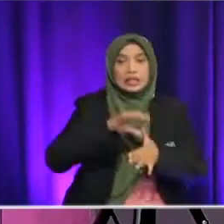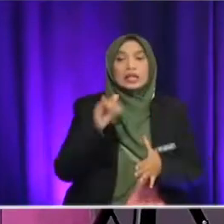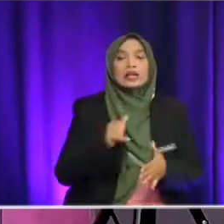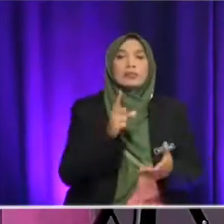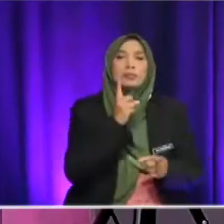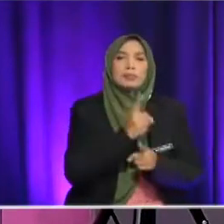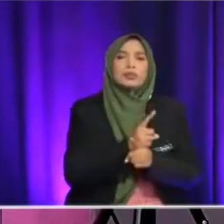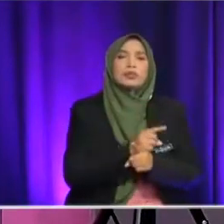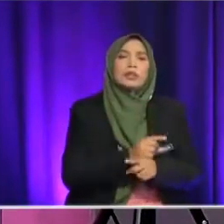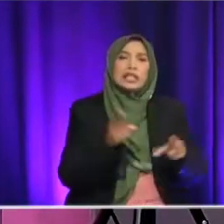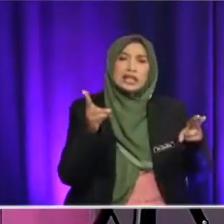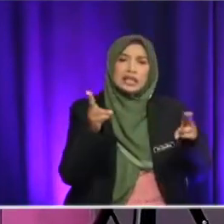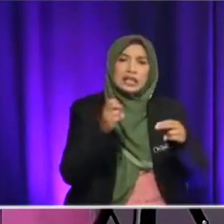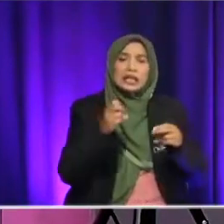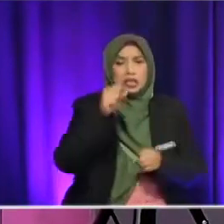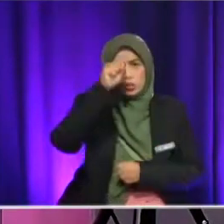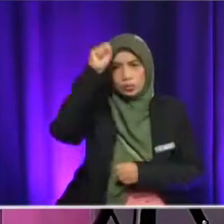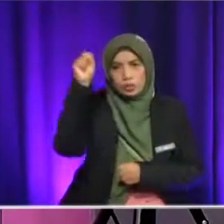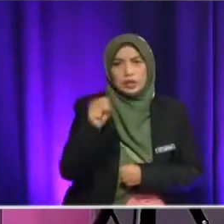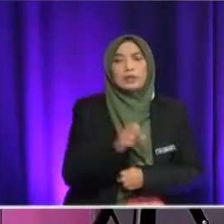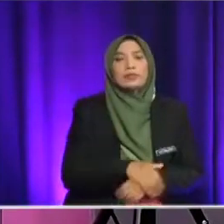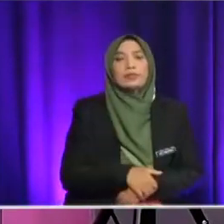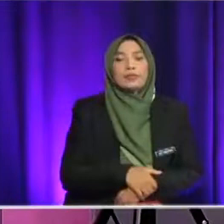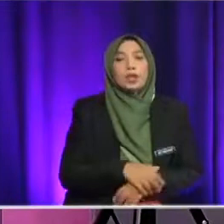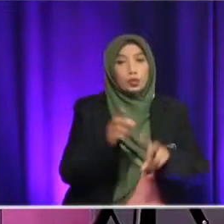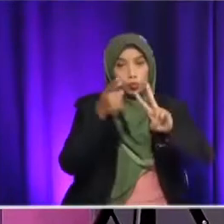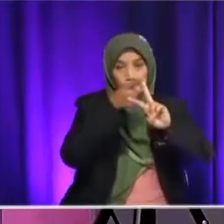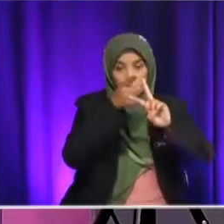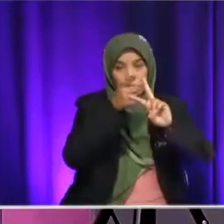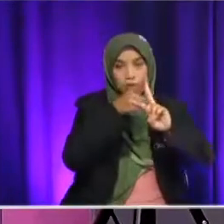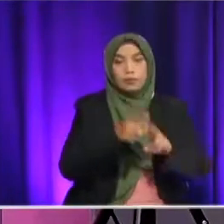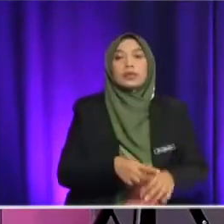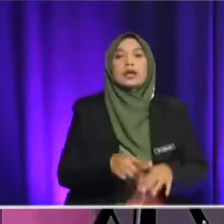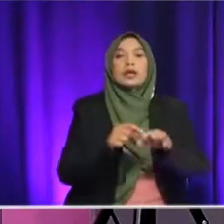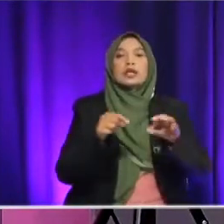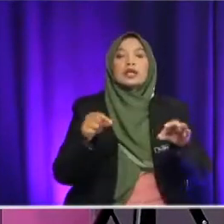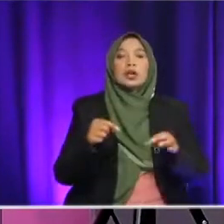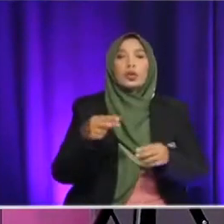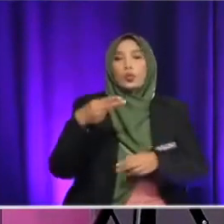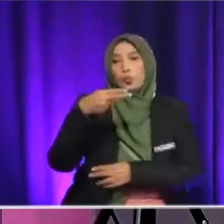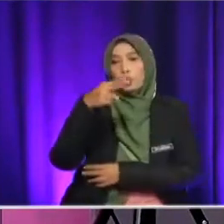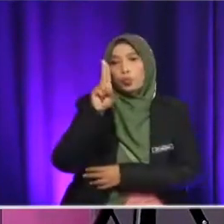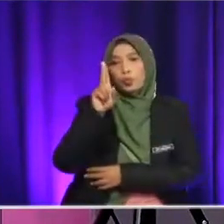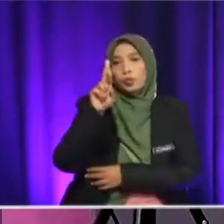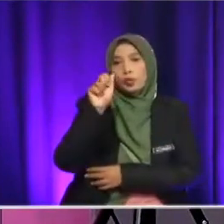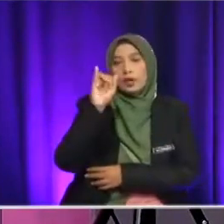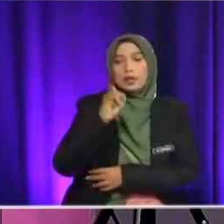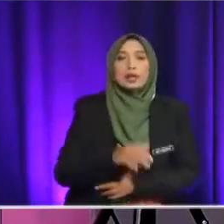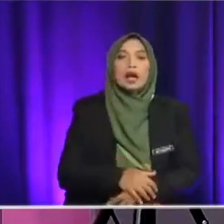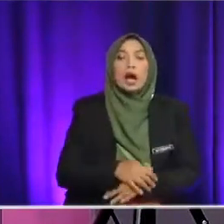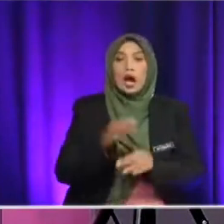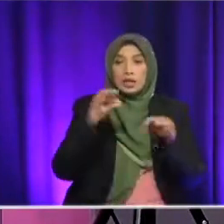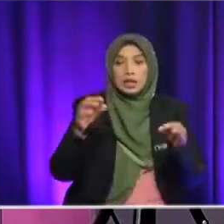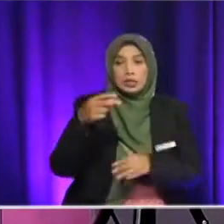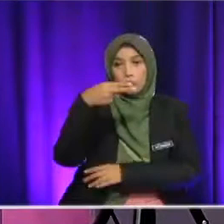tugasan atau kehendak soalan. Itu ayat topik. Yang kedua ialah ayat hurai. Ayat hurai ialah ayat yang menghuraikan